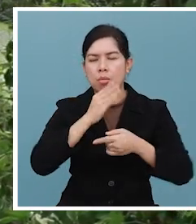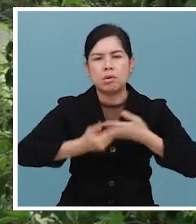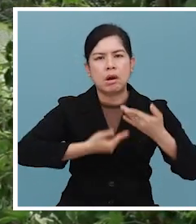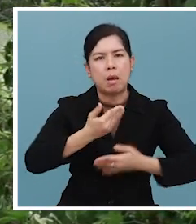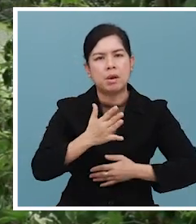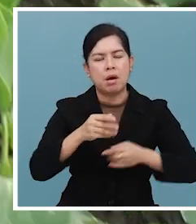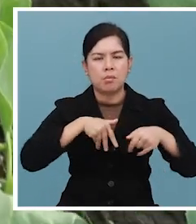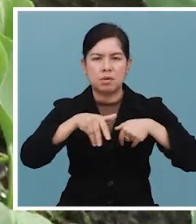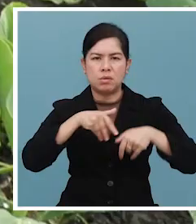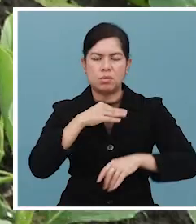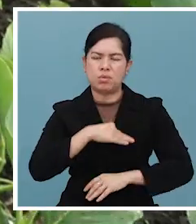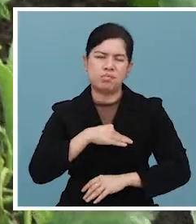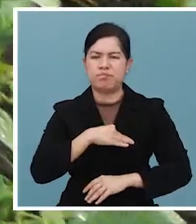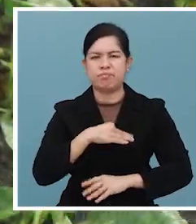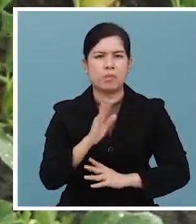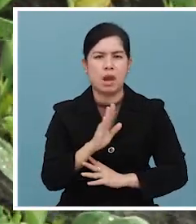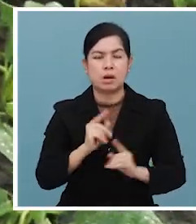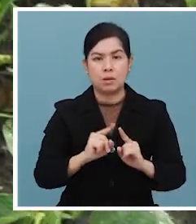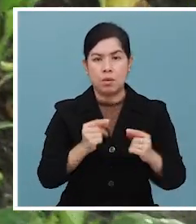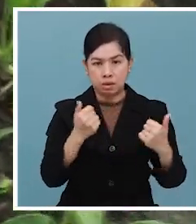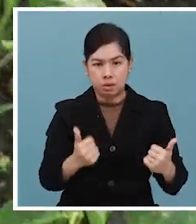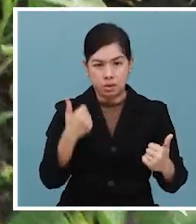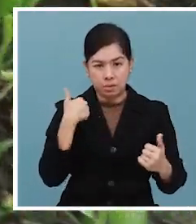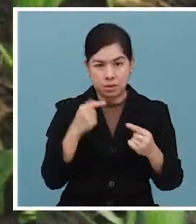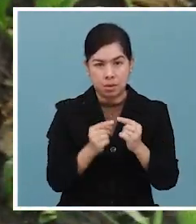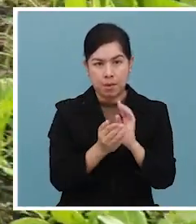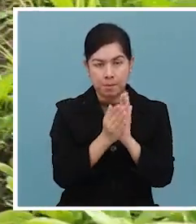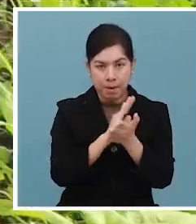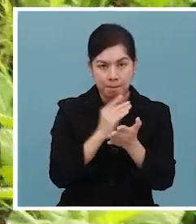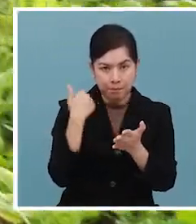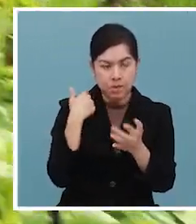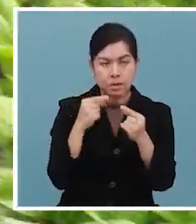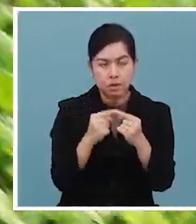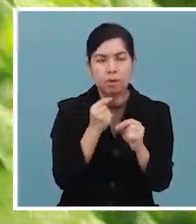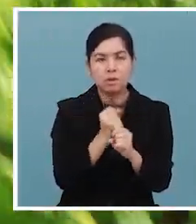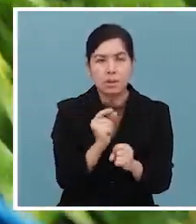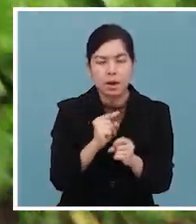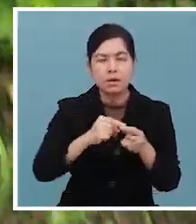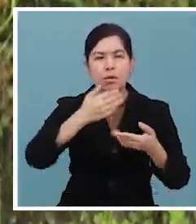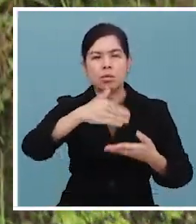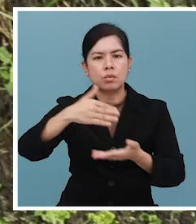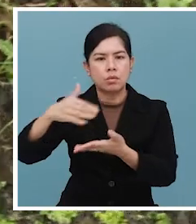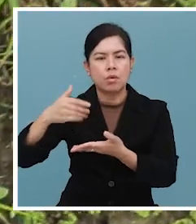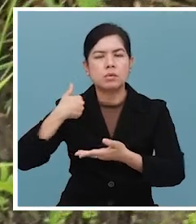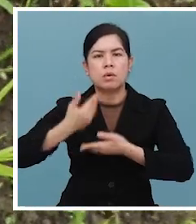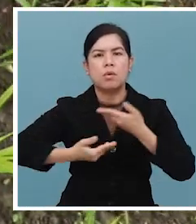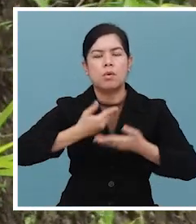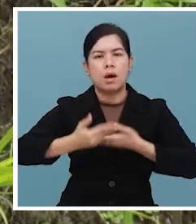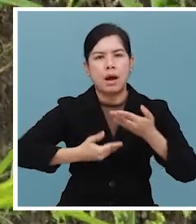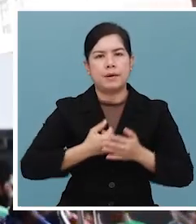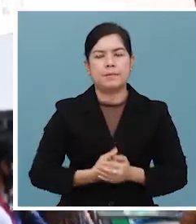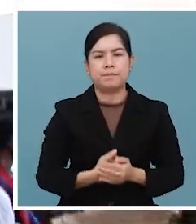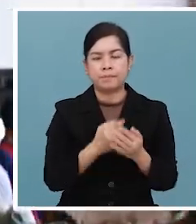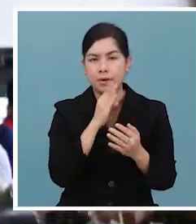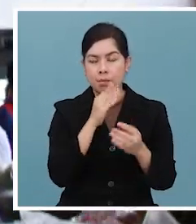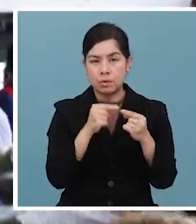มันได้เยอะๆน้ำหนักเยอะๆมีผักเยอะเยอะแล้วก็ขายให้ได้เนื้อน้ำหนักเพราะราคาเราไม่ได้เป็นคน